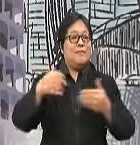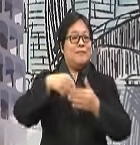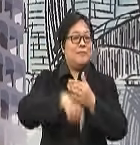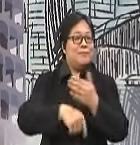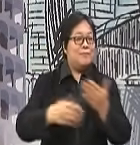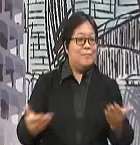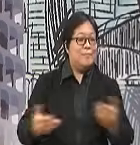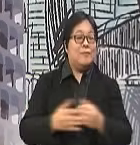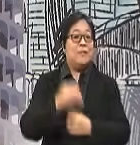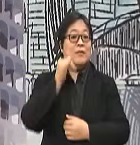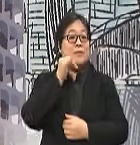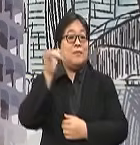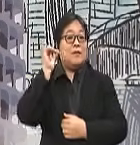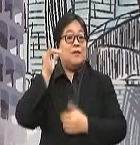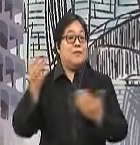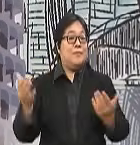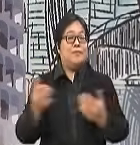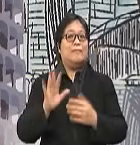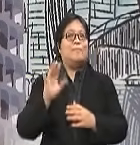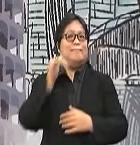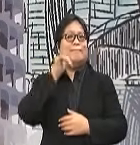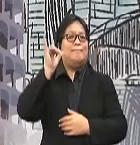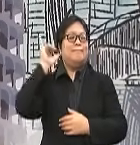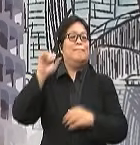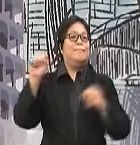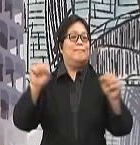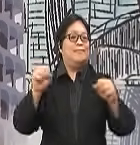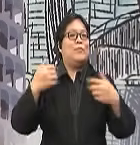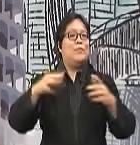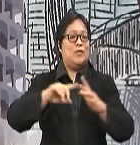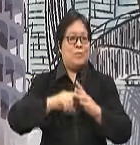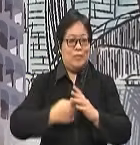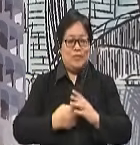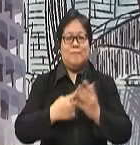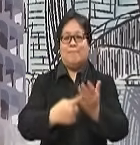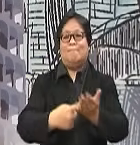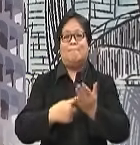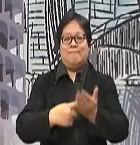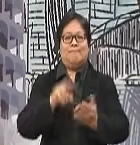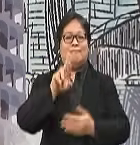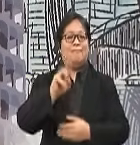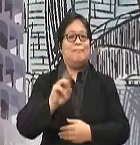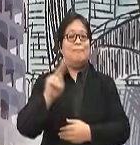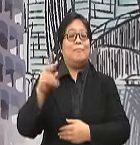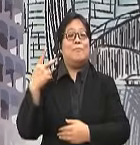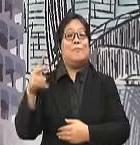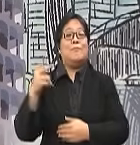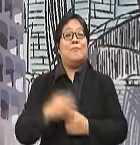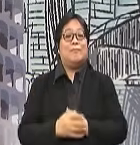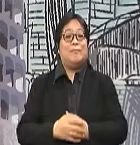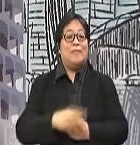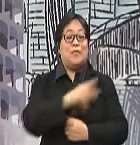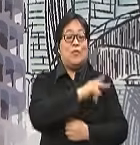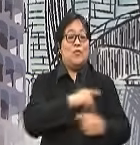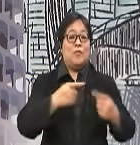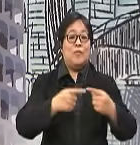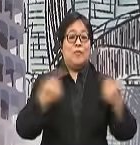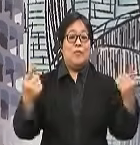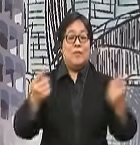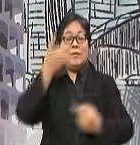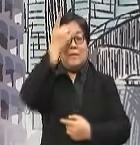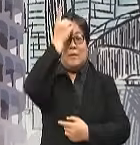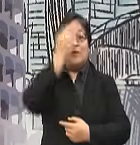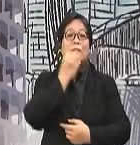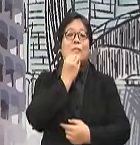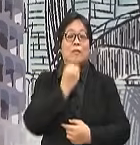hanya semalam kemarin setelah setelah pun dibolehkan sesi pembahasan RM ke-12 oleh ketua pembangkang Dato